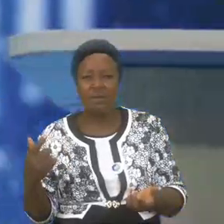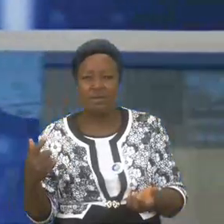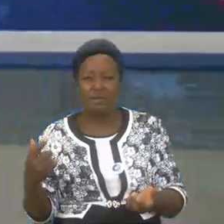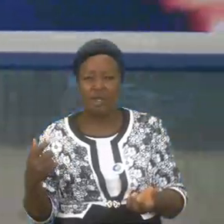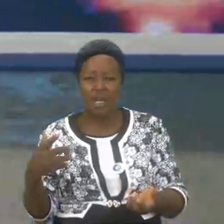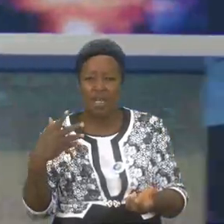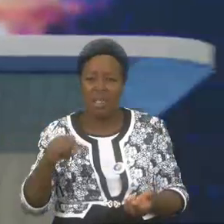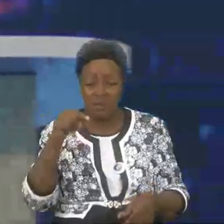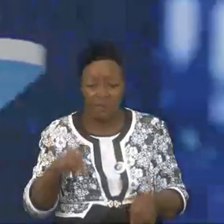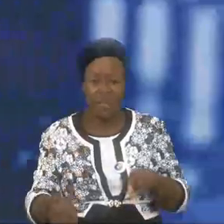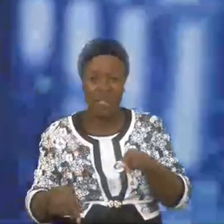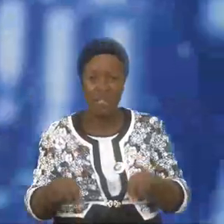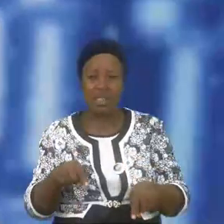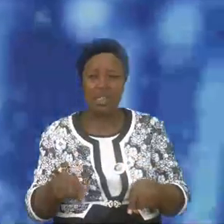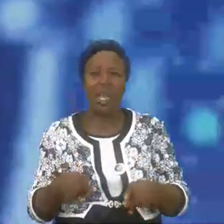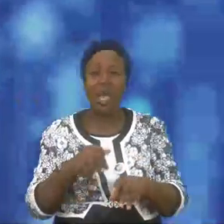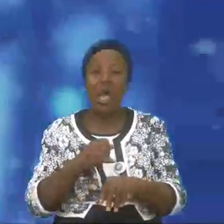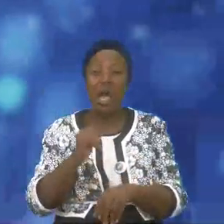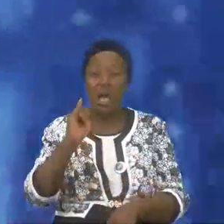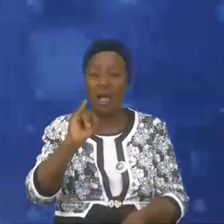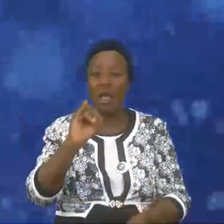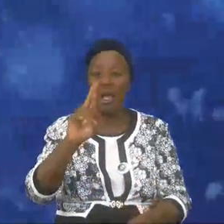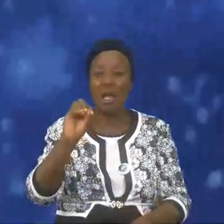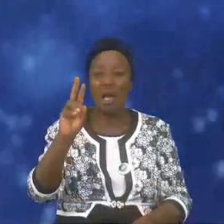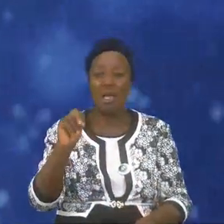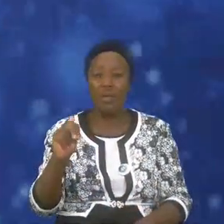bronze, et les pieds étaient de fer.